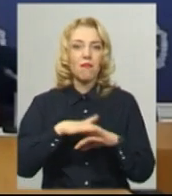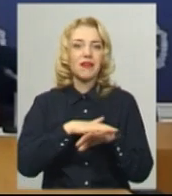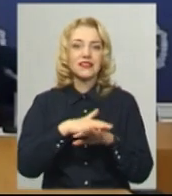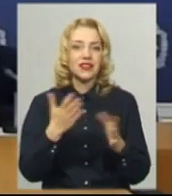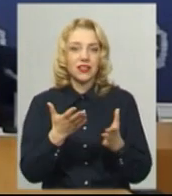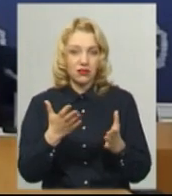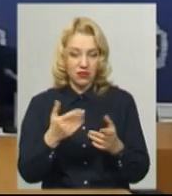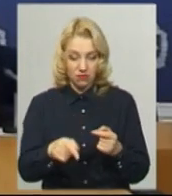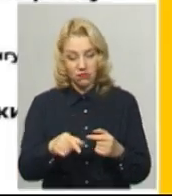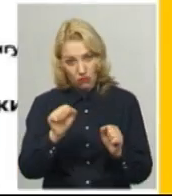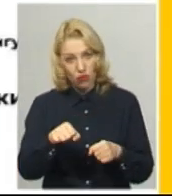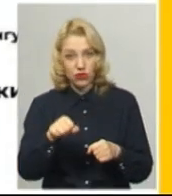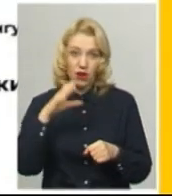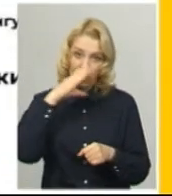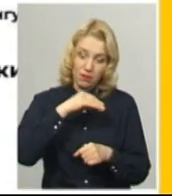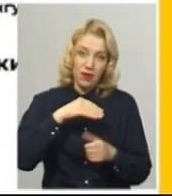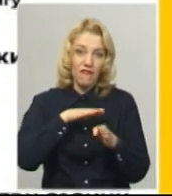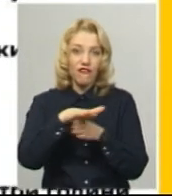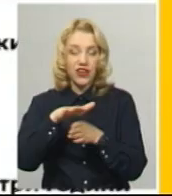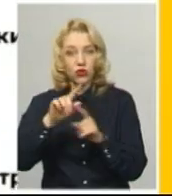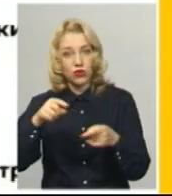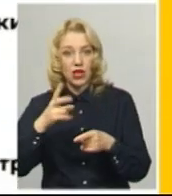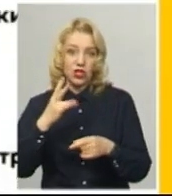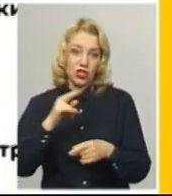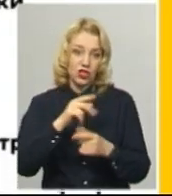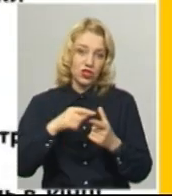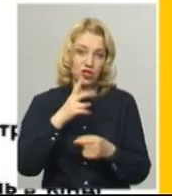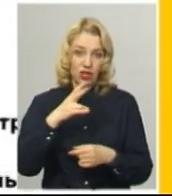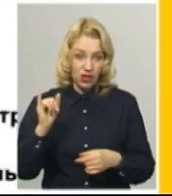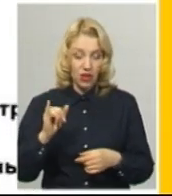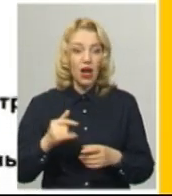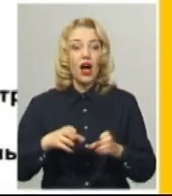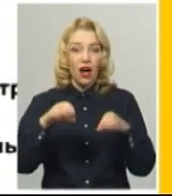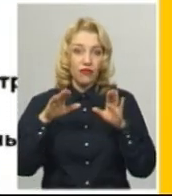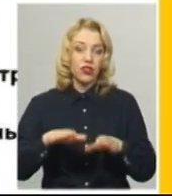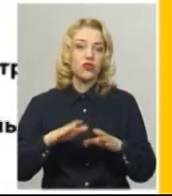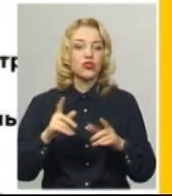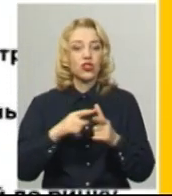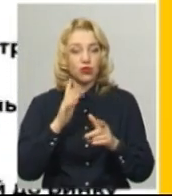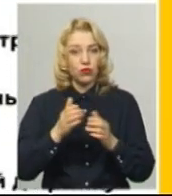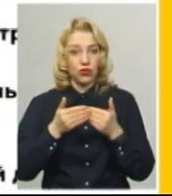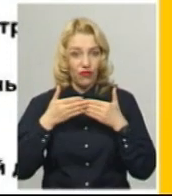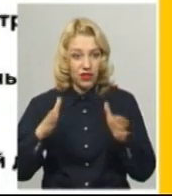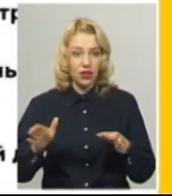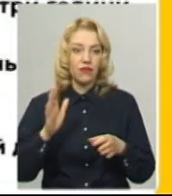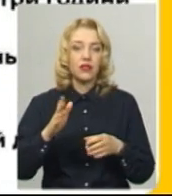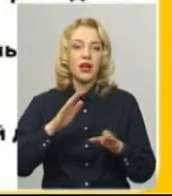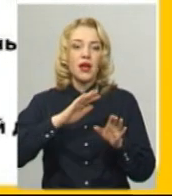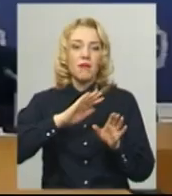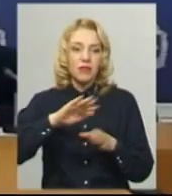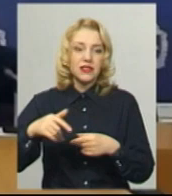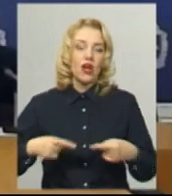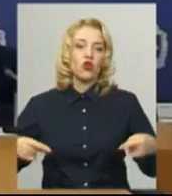ринок зможе виконати ці вимоги. Вирішувати, чи відкриватимуть ринки на Хмельниччині, будуть після остаточного оприлюднення переліку вимог на сайті